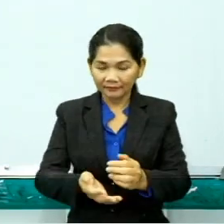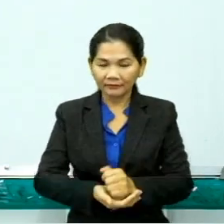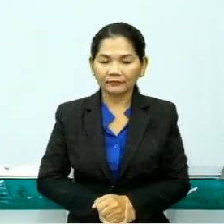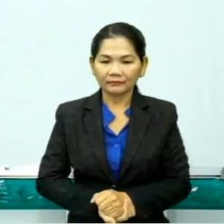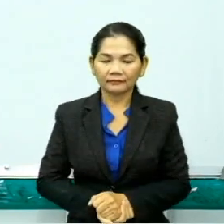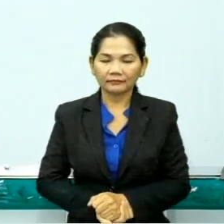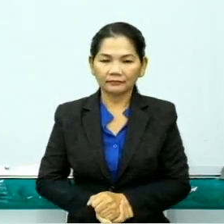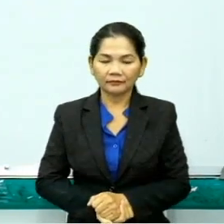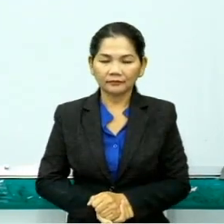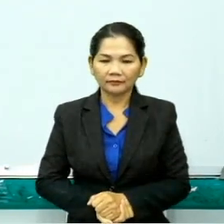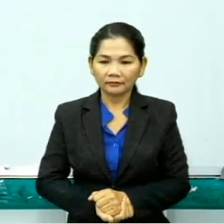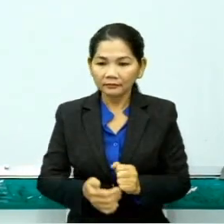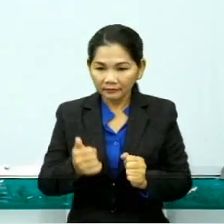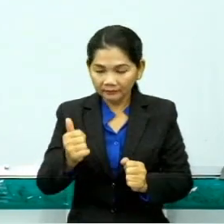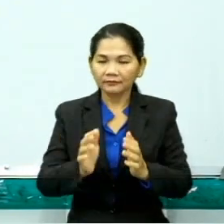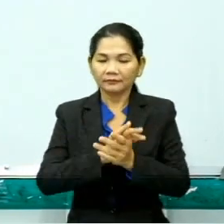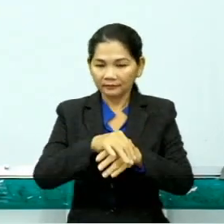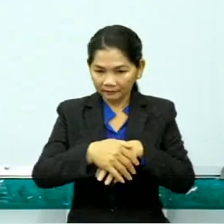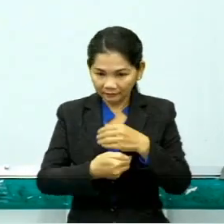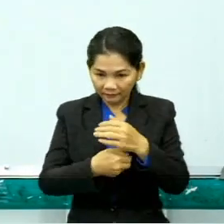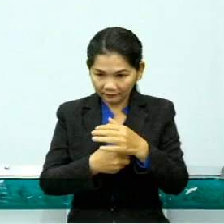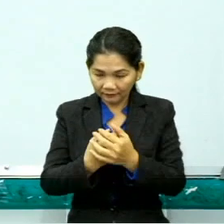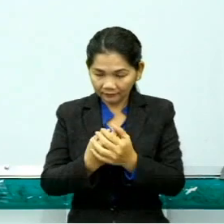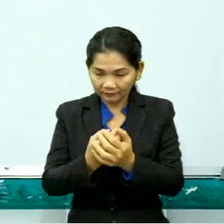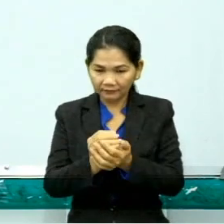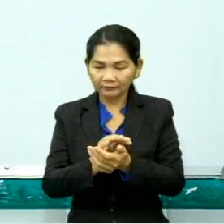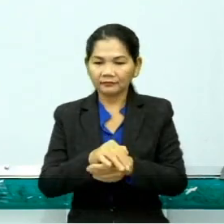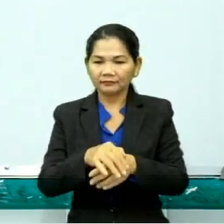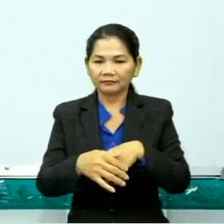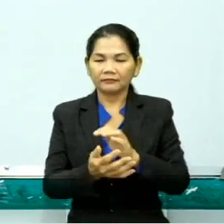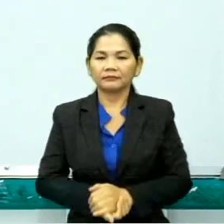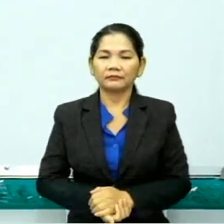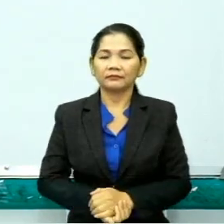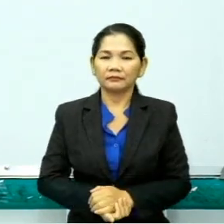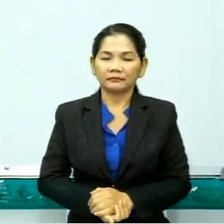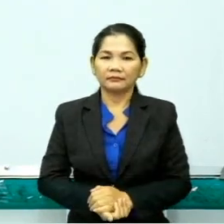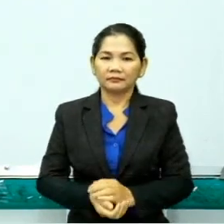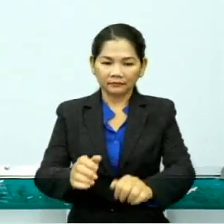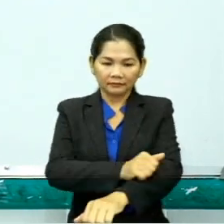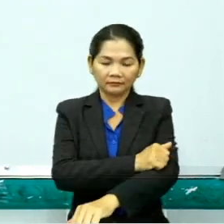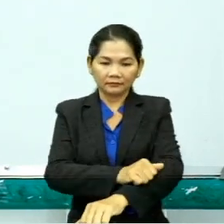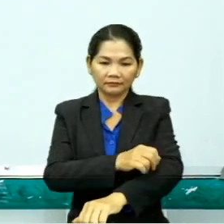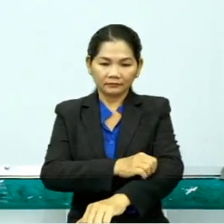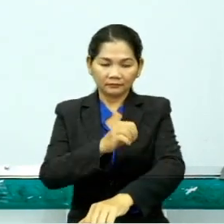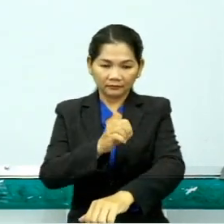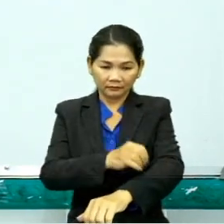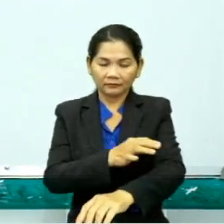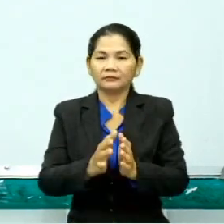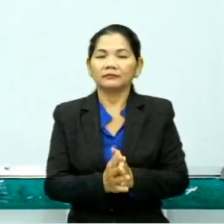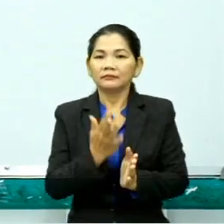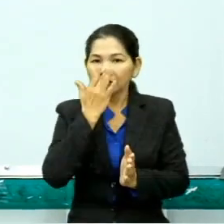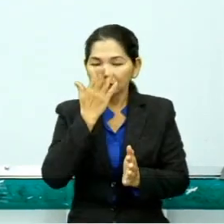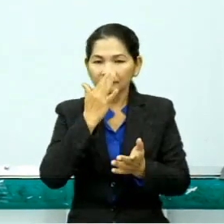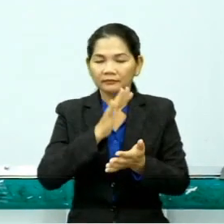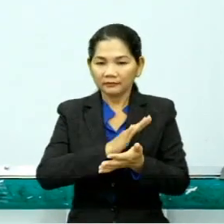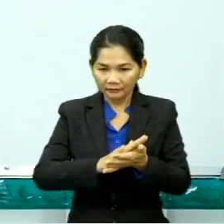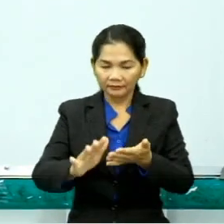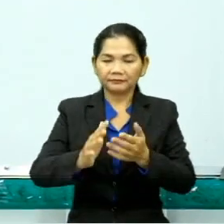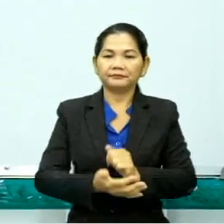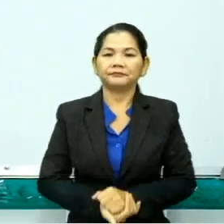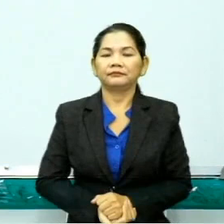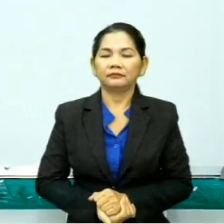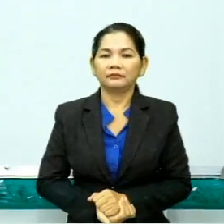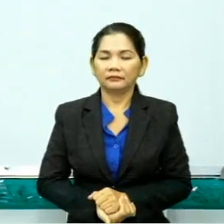con. Chà, cứ con trời liên xâm át đây được bà con chìa mùi nâng xả bú. À, có rứ có chê nè